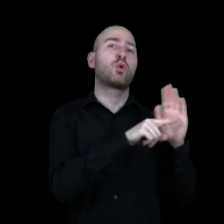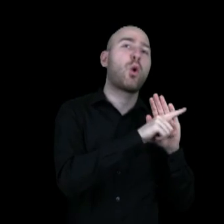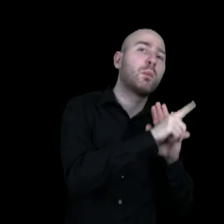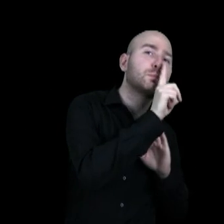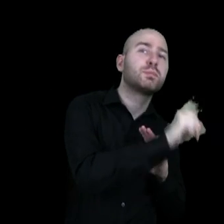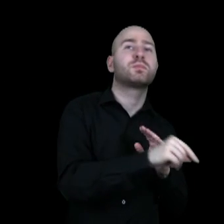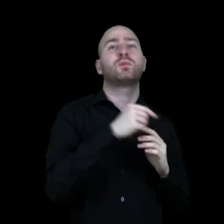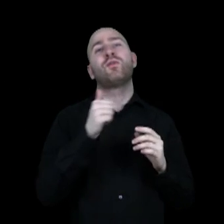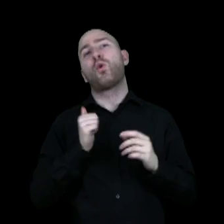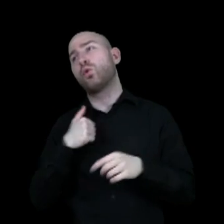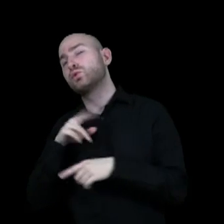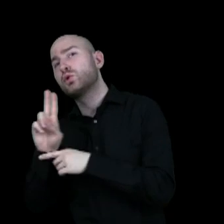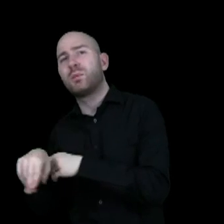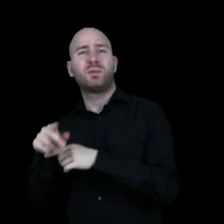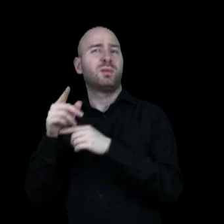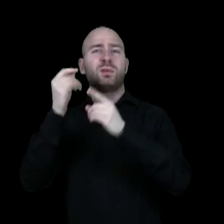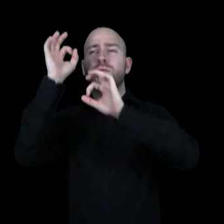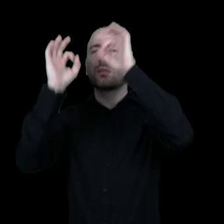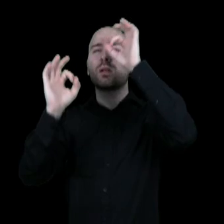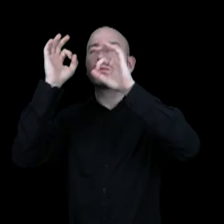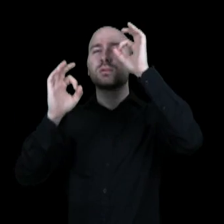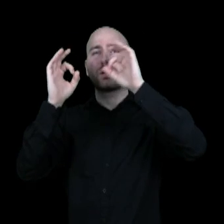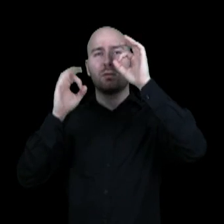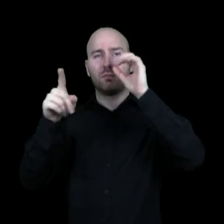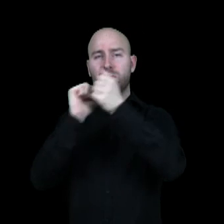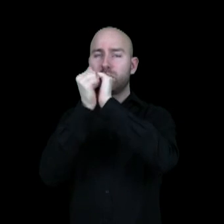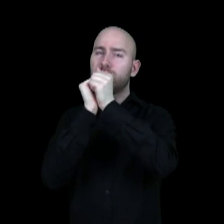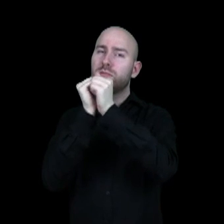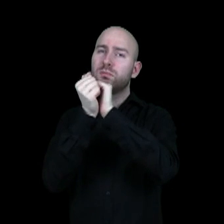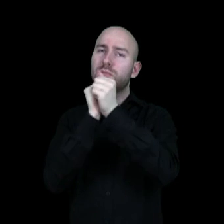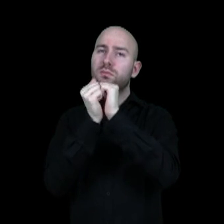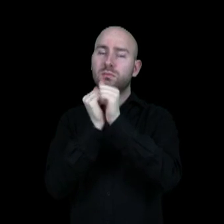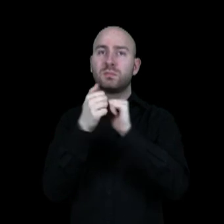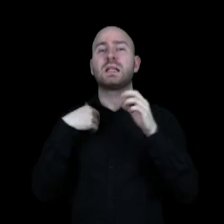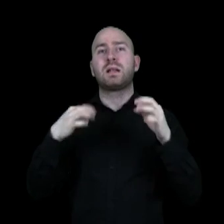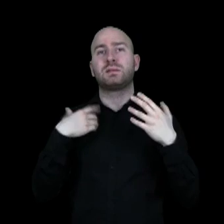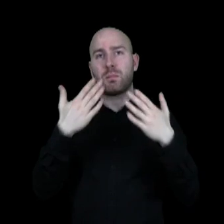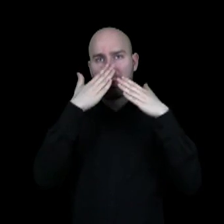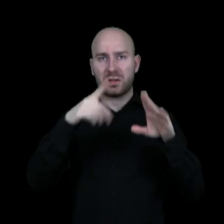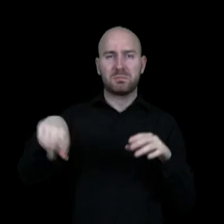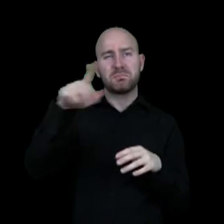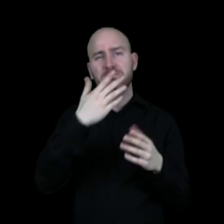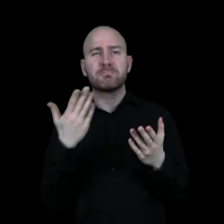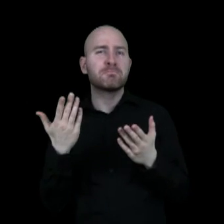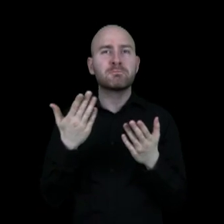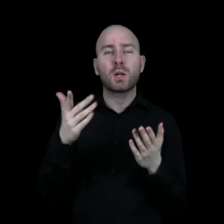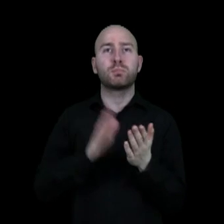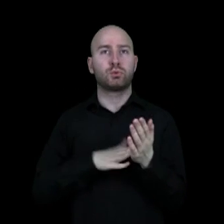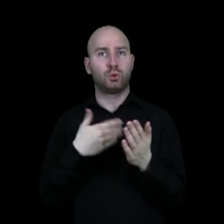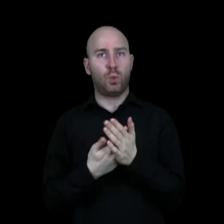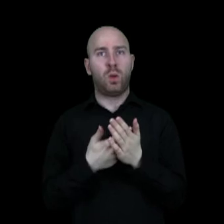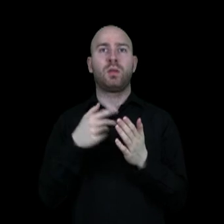bo ludzie mają zapał lub go tracą siedzą w domu idę do szkoły zaciągają się do wojska chciałem pokazać że Stało się coś bardzo nie